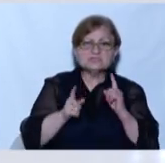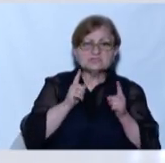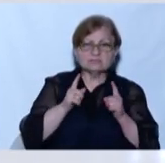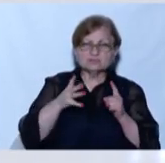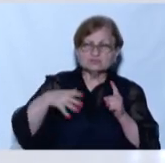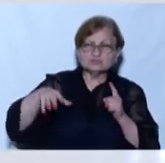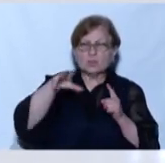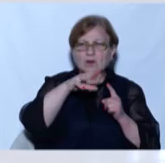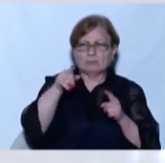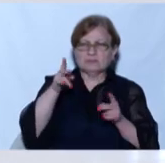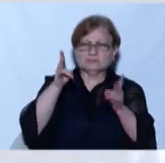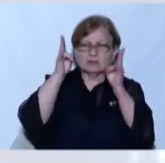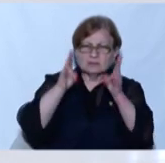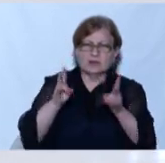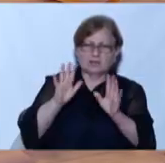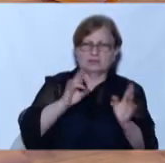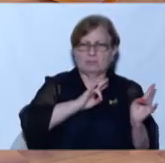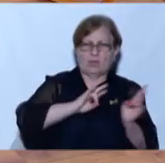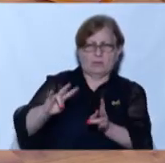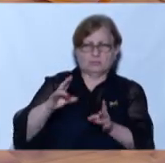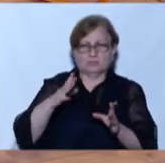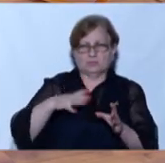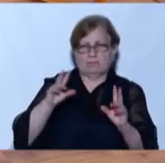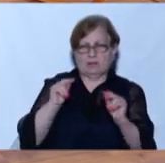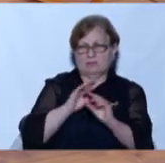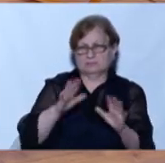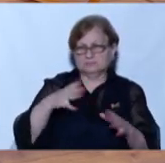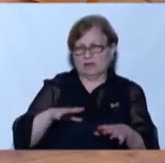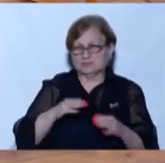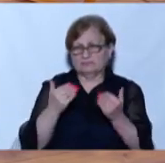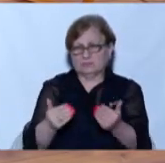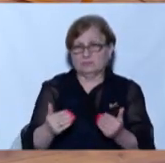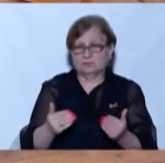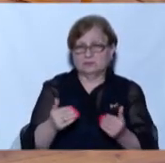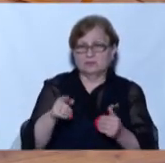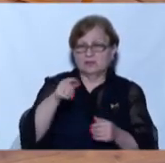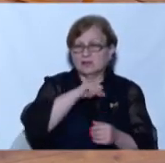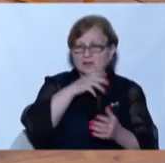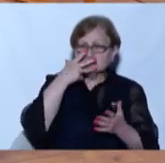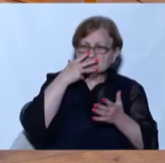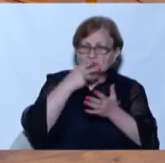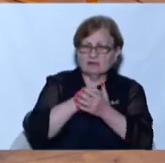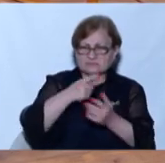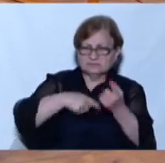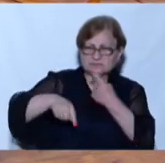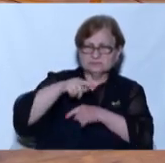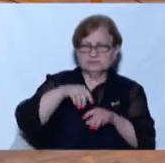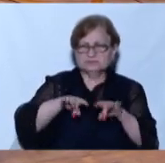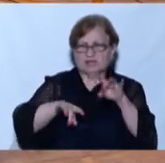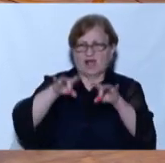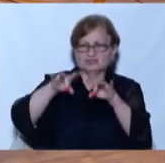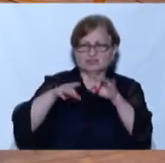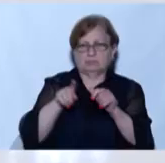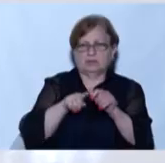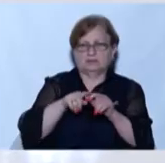ყველაფერს უბედურებობა აქვს ქვეყნისთვის და როიტყვიან აი შიგნით თავის წვენში ხარშება და ამას მითუმეტეს